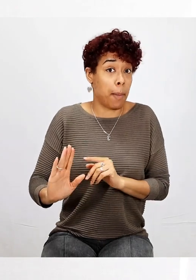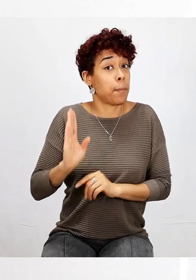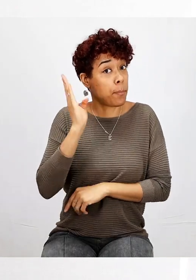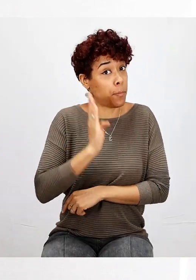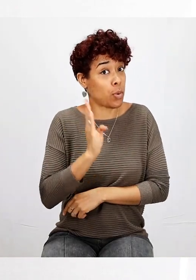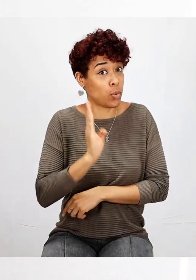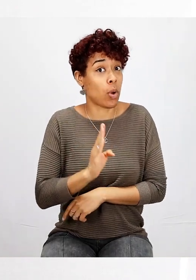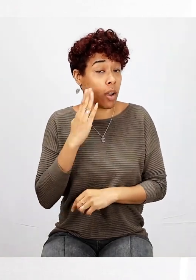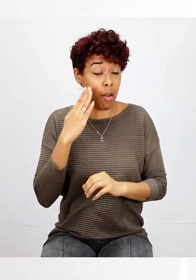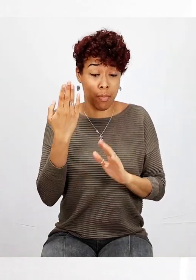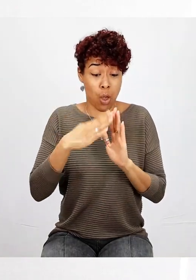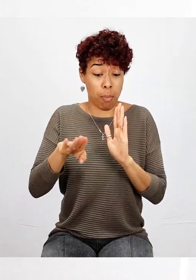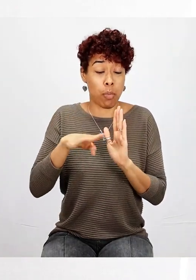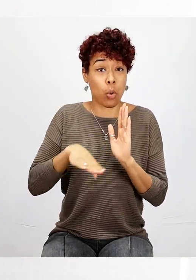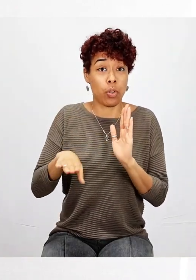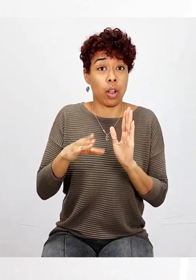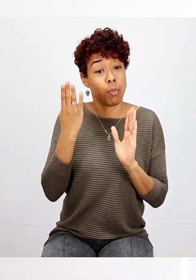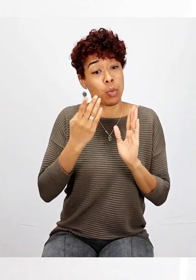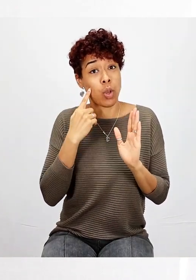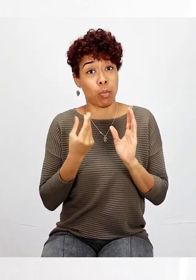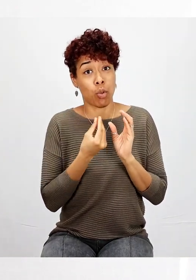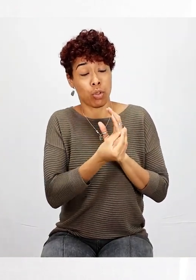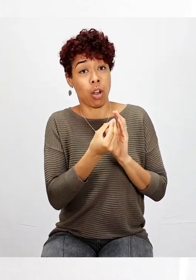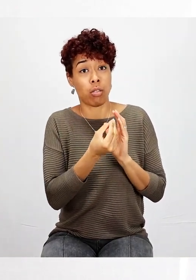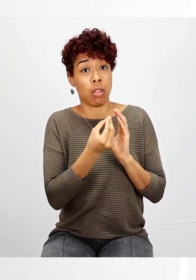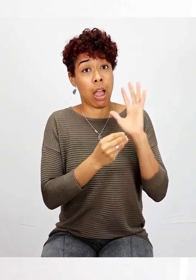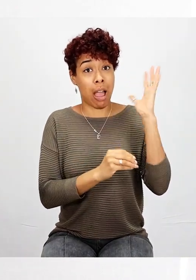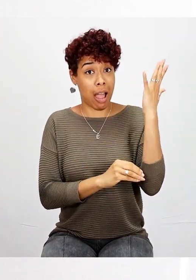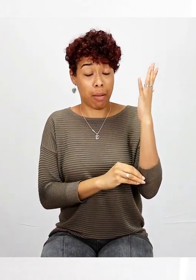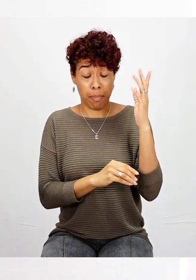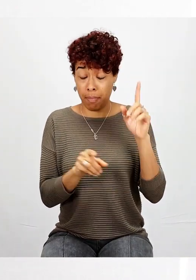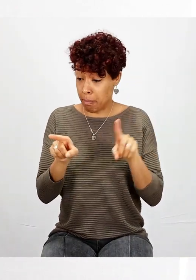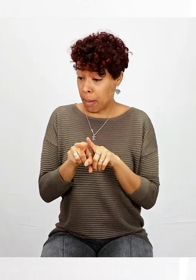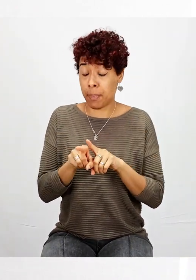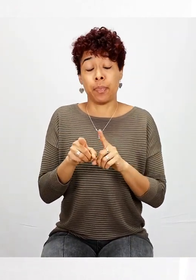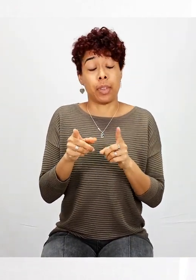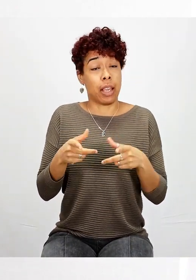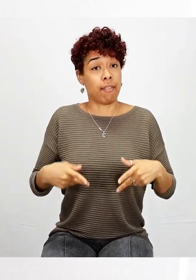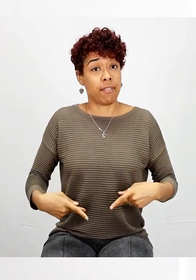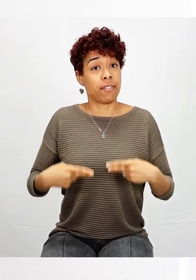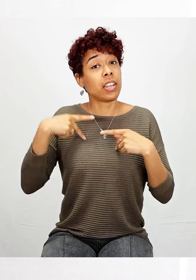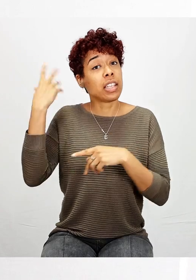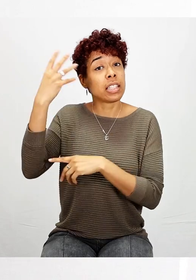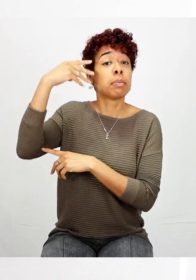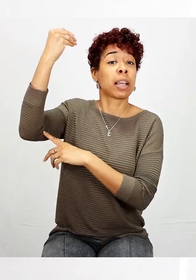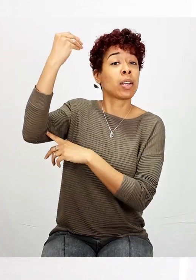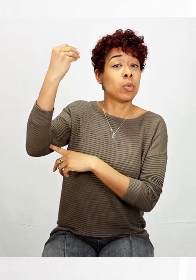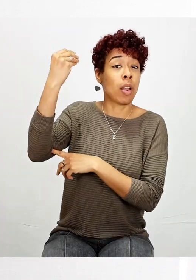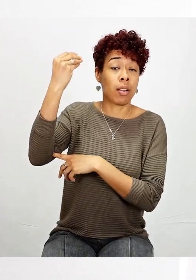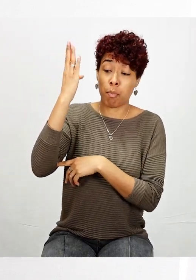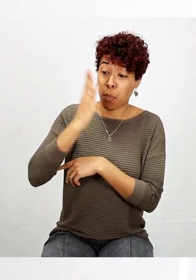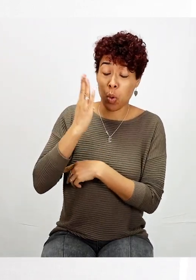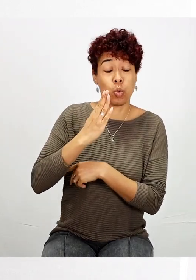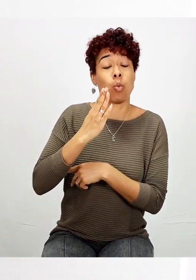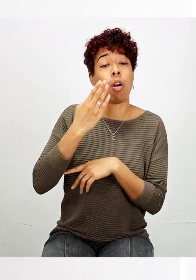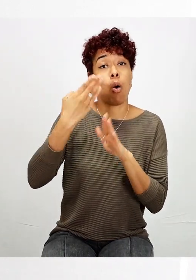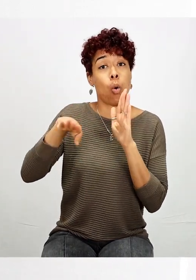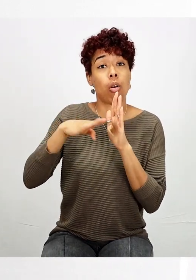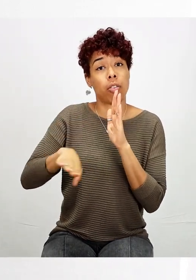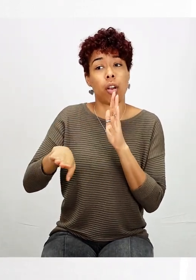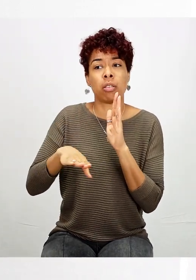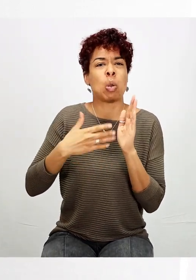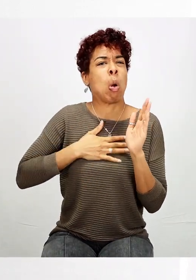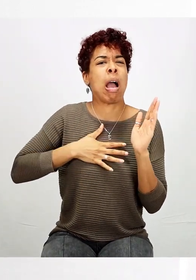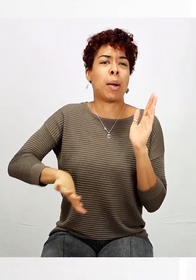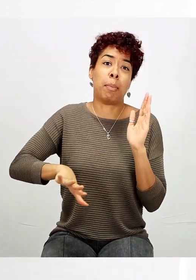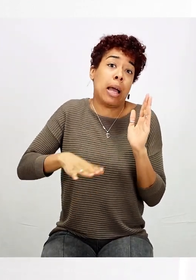nécessaires. Comme l'automne est nécessaire pour les arbres, eh bien, l'automne est aussi nécessaire dans notre vie spirituelle. Ce n'est pas des temps qu'on aime, mais c'est des temps qui sont nécessaires pour